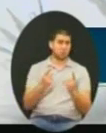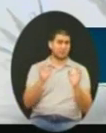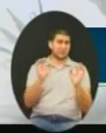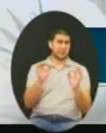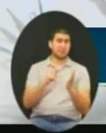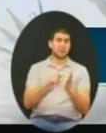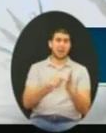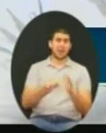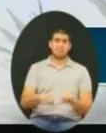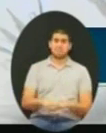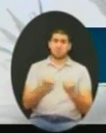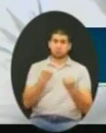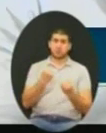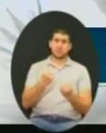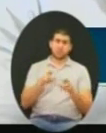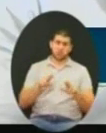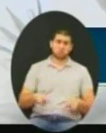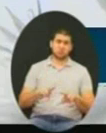אז המשבר יהיה איתנו.